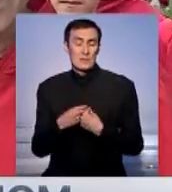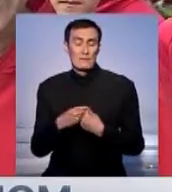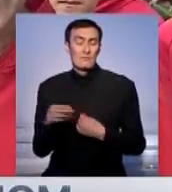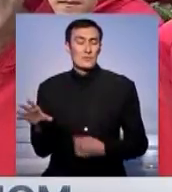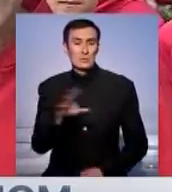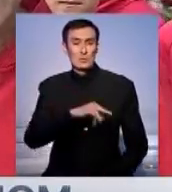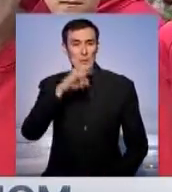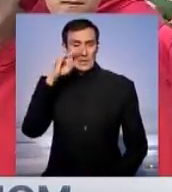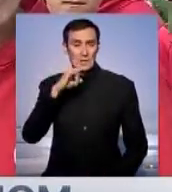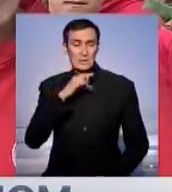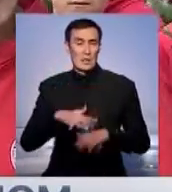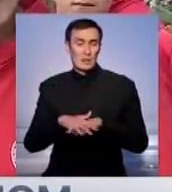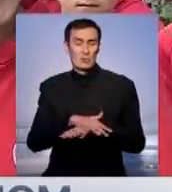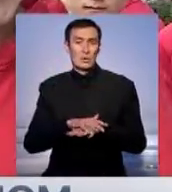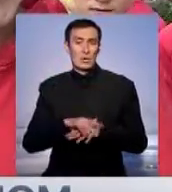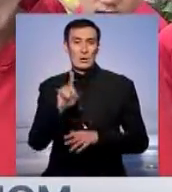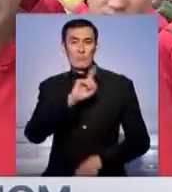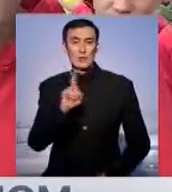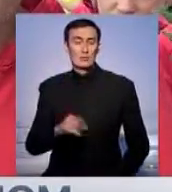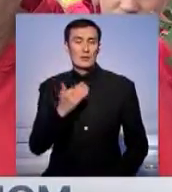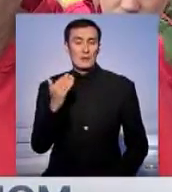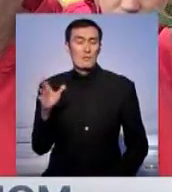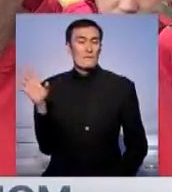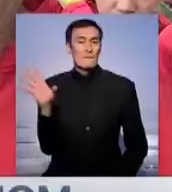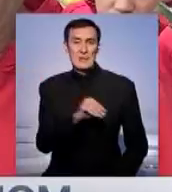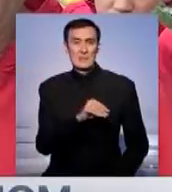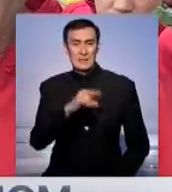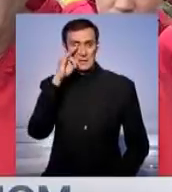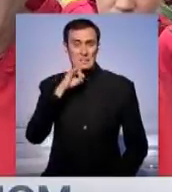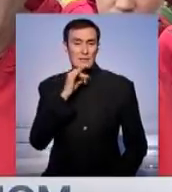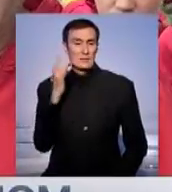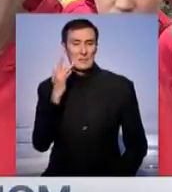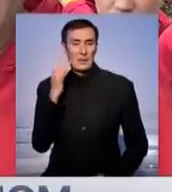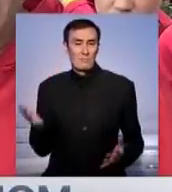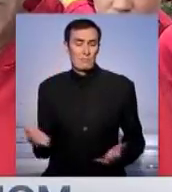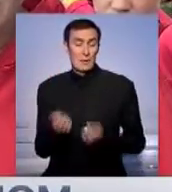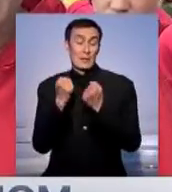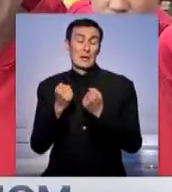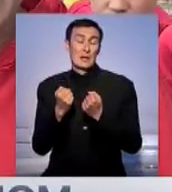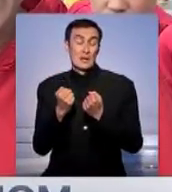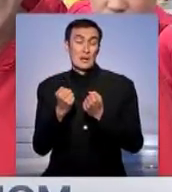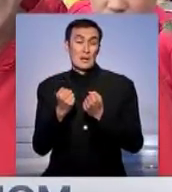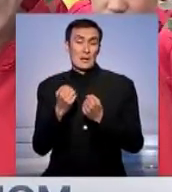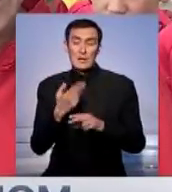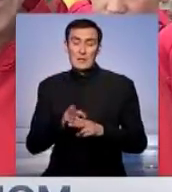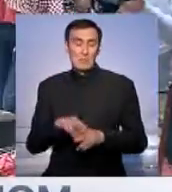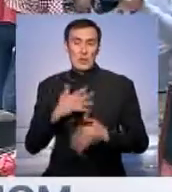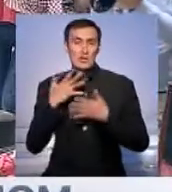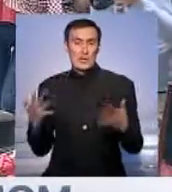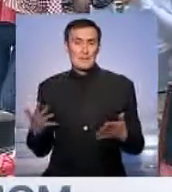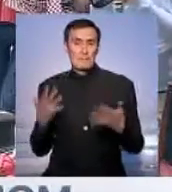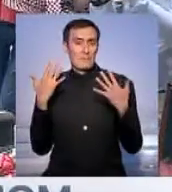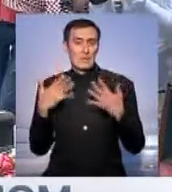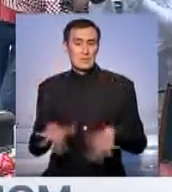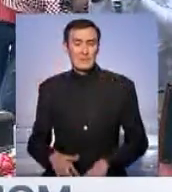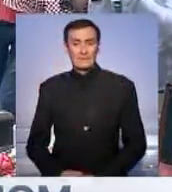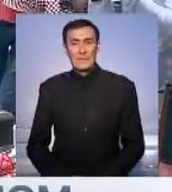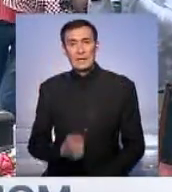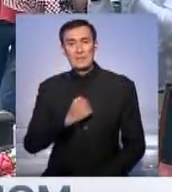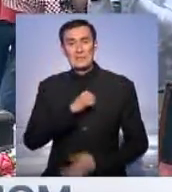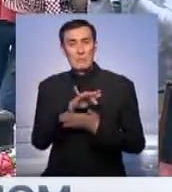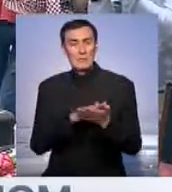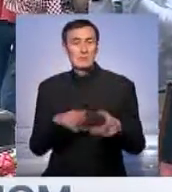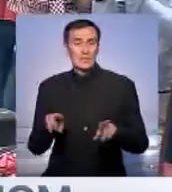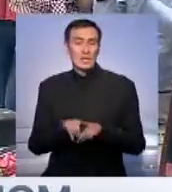Казахстану, потому что за него весь Казахстан болел. Я думаю, это очень большая потеря. Соболезнования выразили